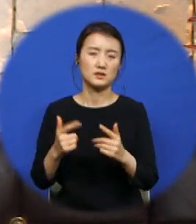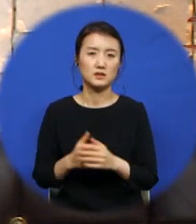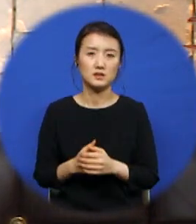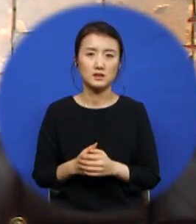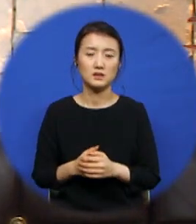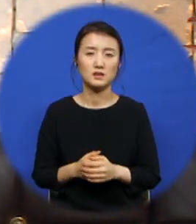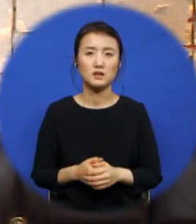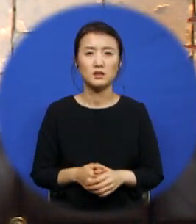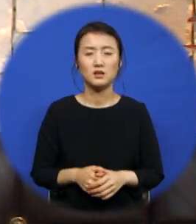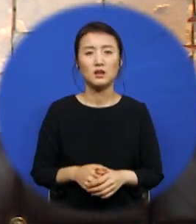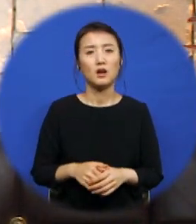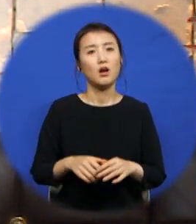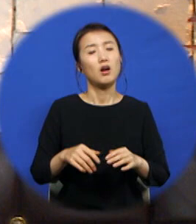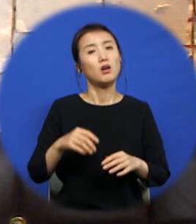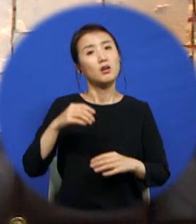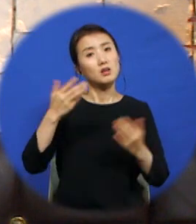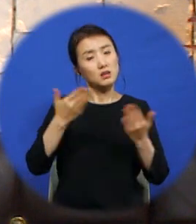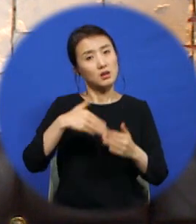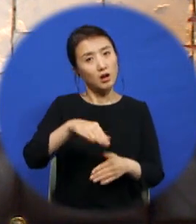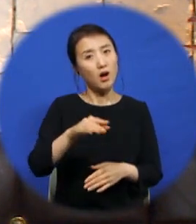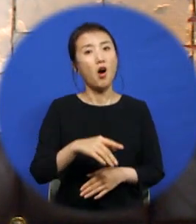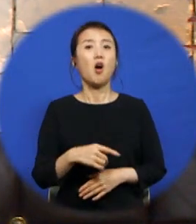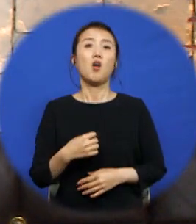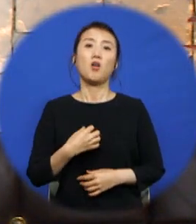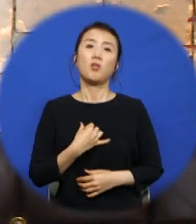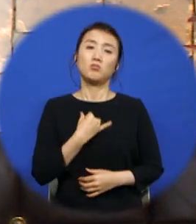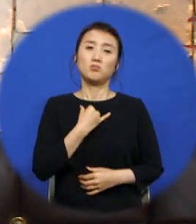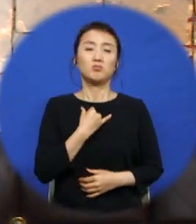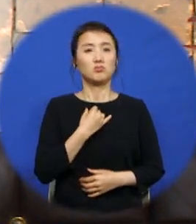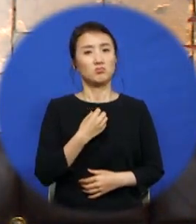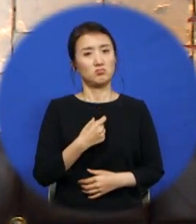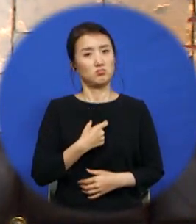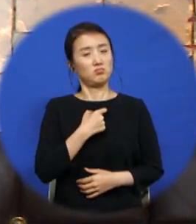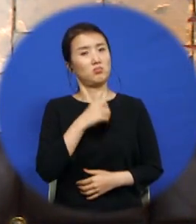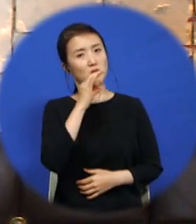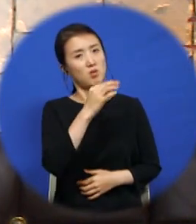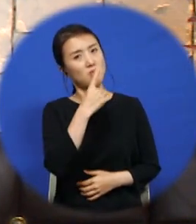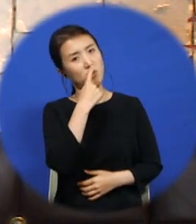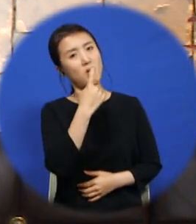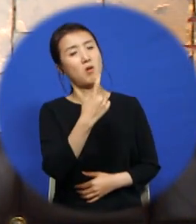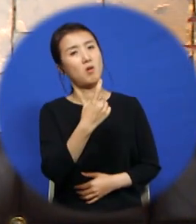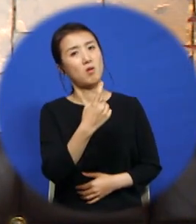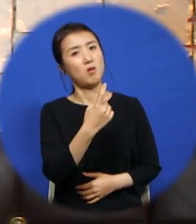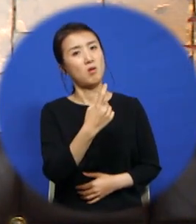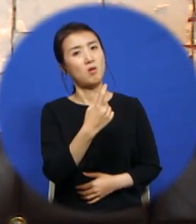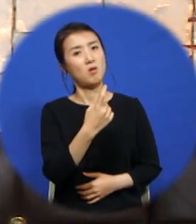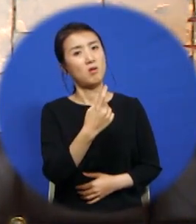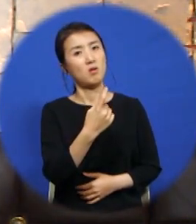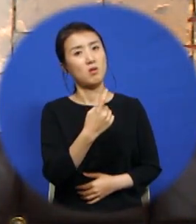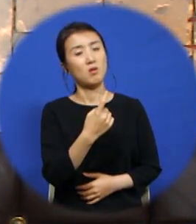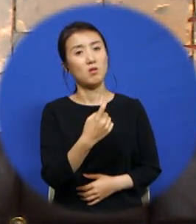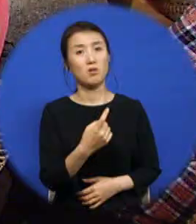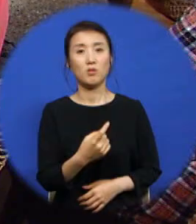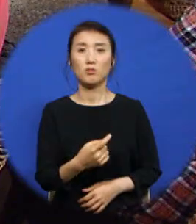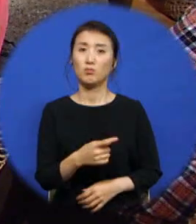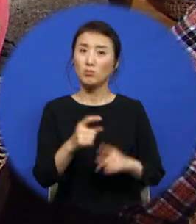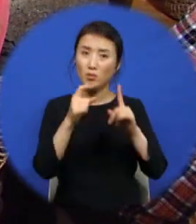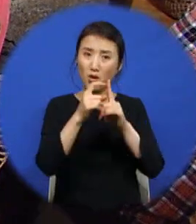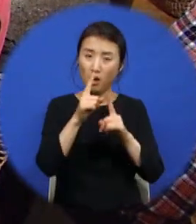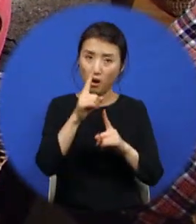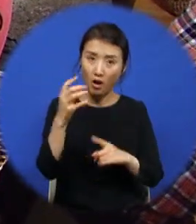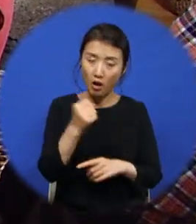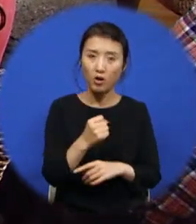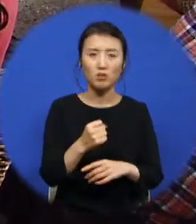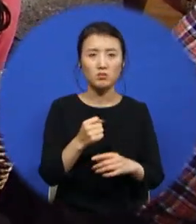참 건 삽니다 과장님 그러면 과장이 가겠습니까 암 가겠습니까 가죽 보호